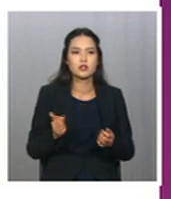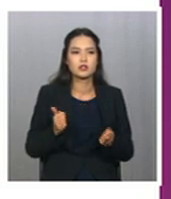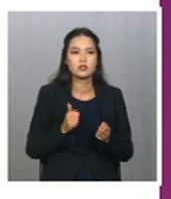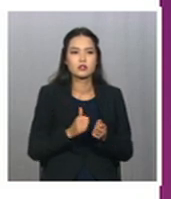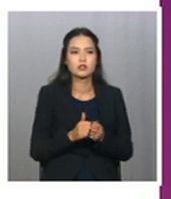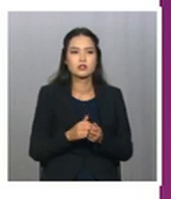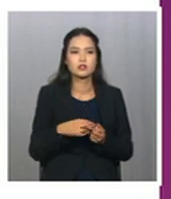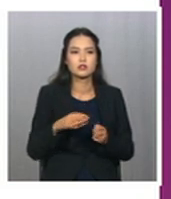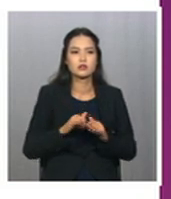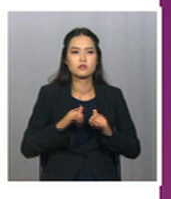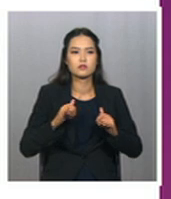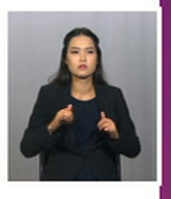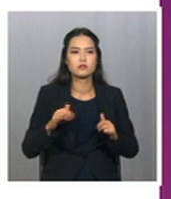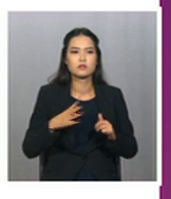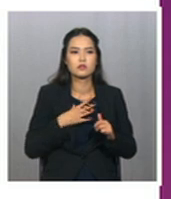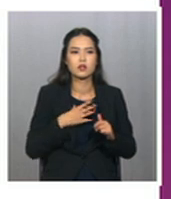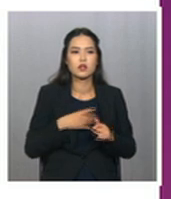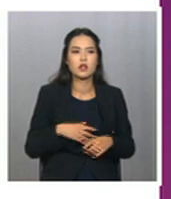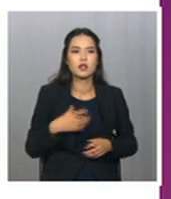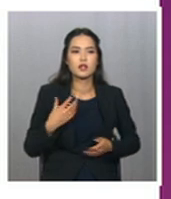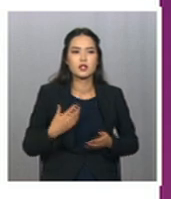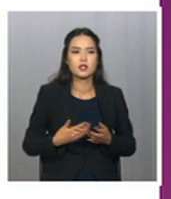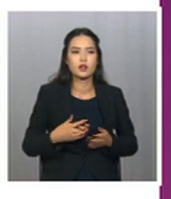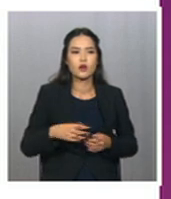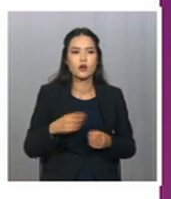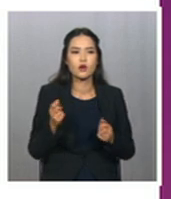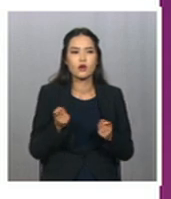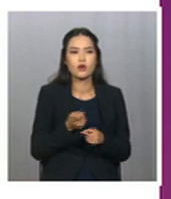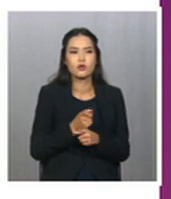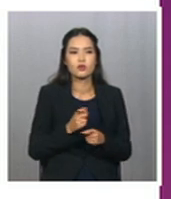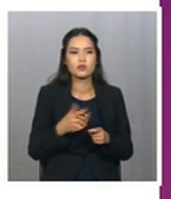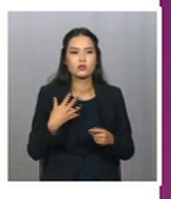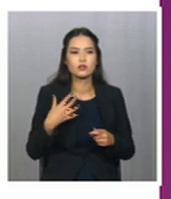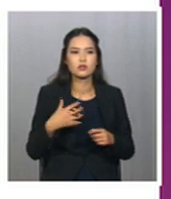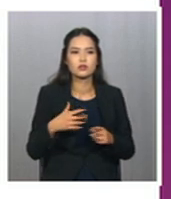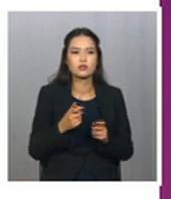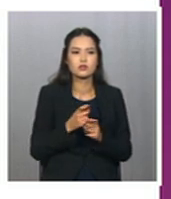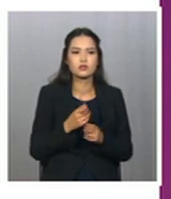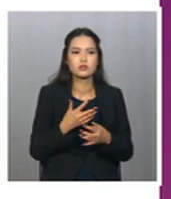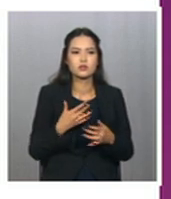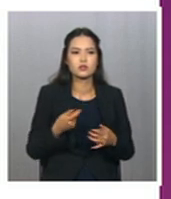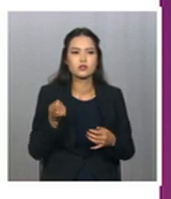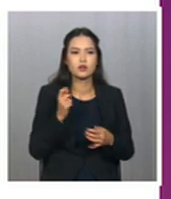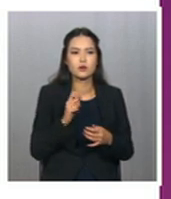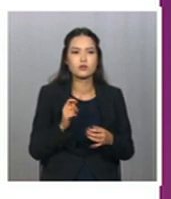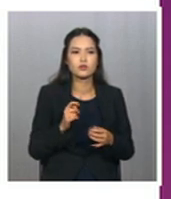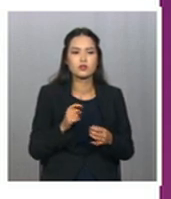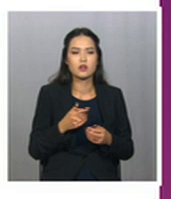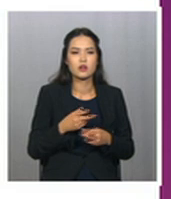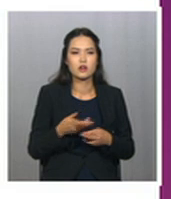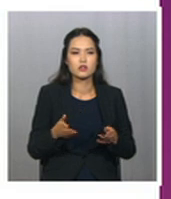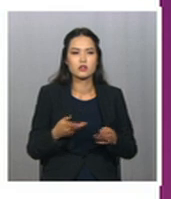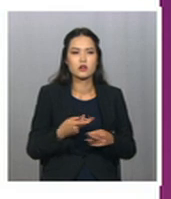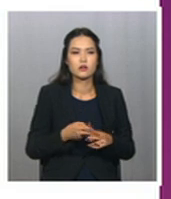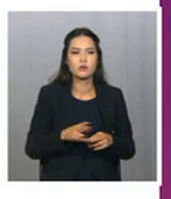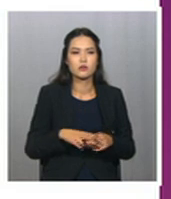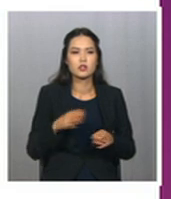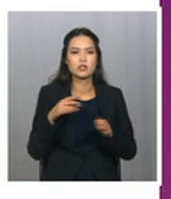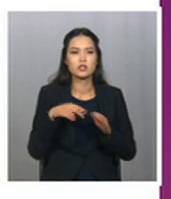толықтырып отырды. Егер ұрыс таласынан жауынгер қашып кететін болса,